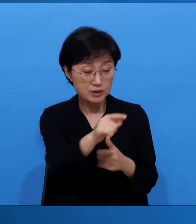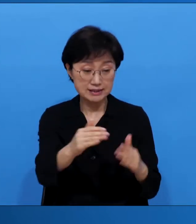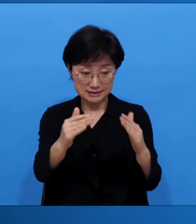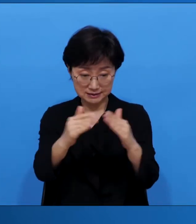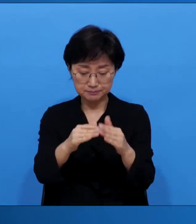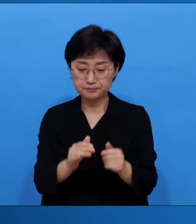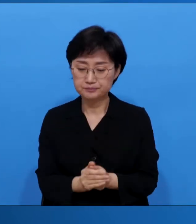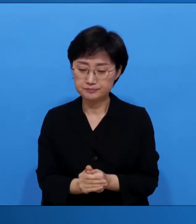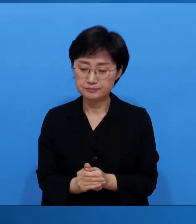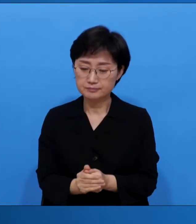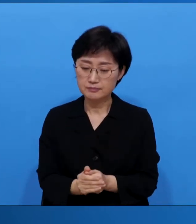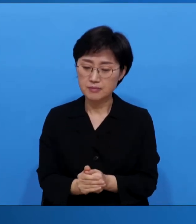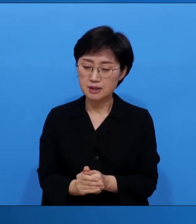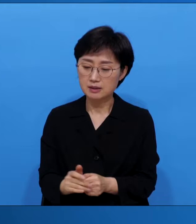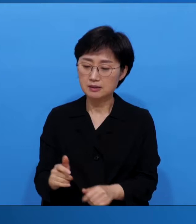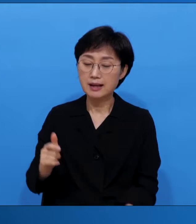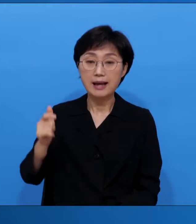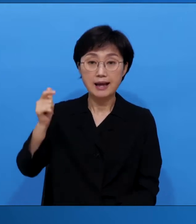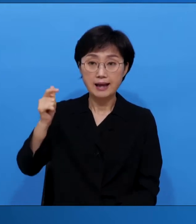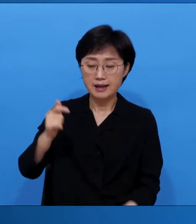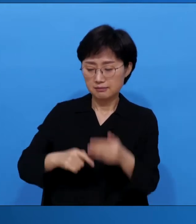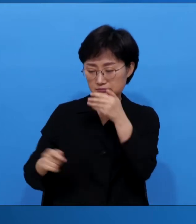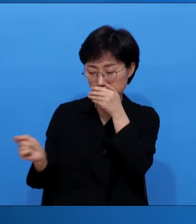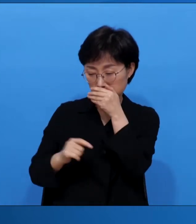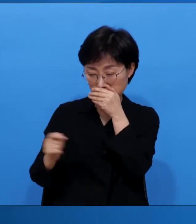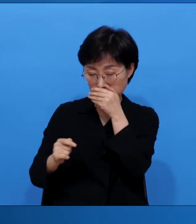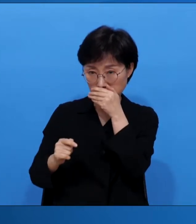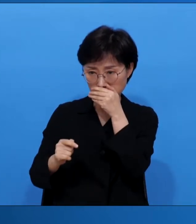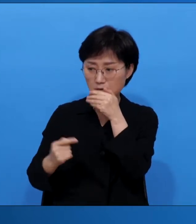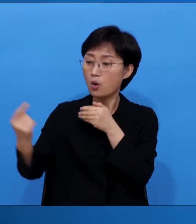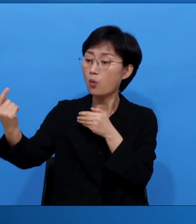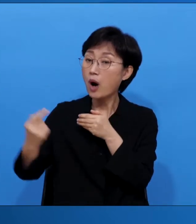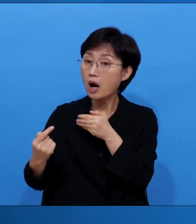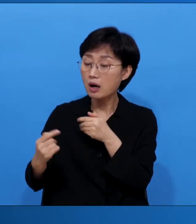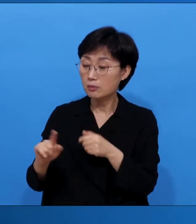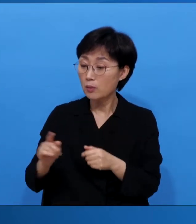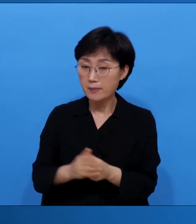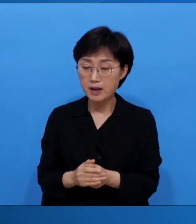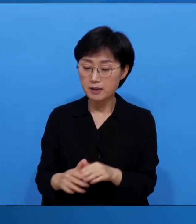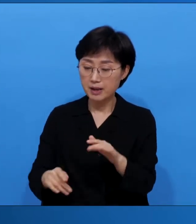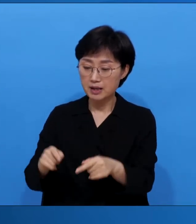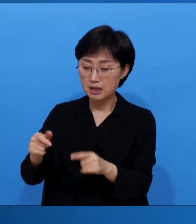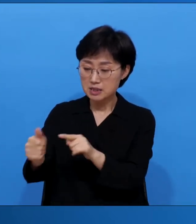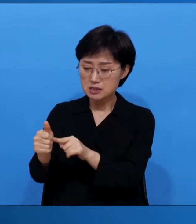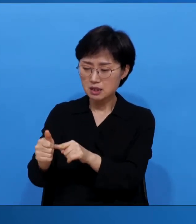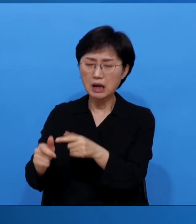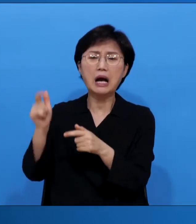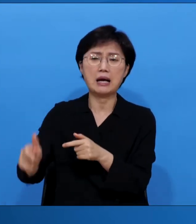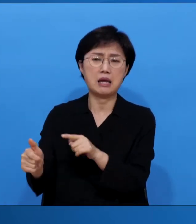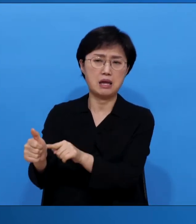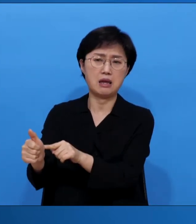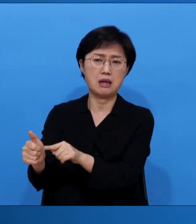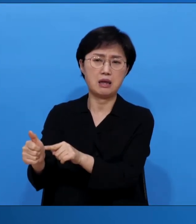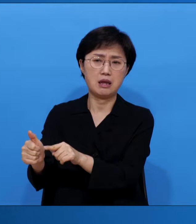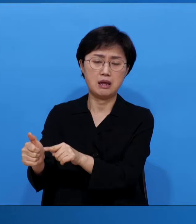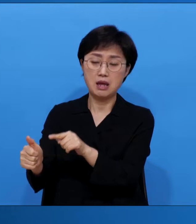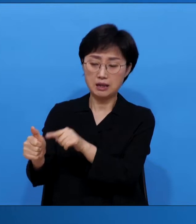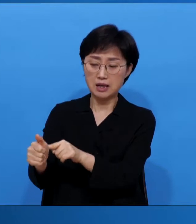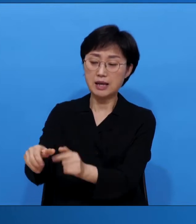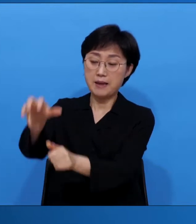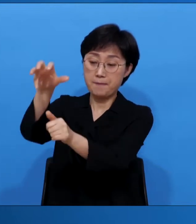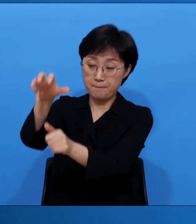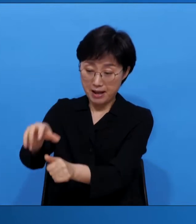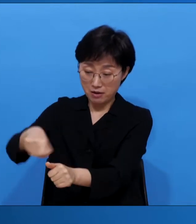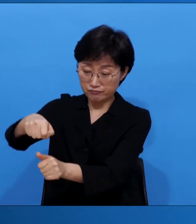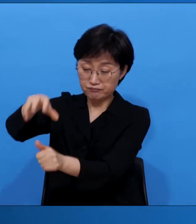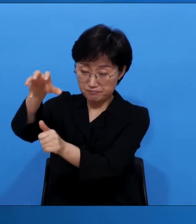자를 결박하지 않고 강도 비유를 들었어요. 강한 자를 결박하지 않고 집 세간을 가져올 수 있겠냐? He also gives an example of somebody entering